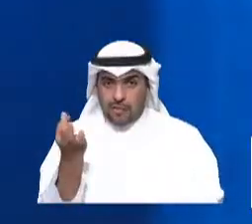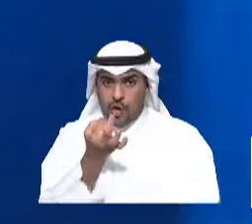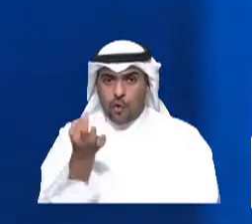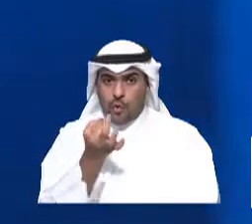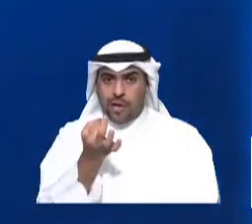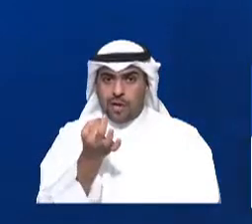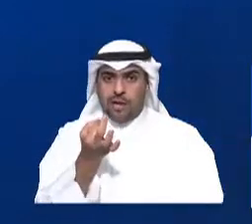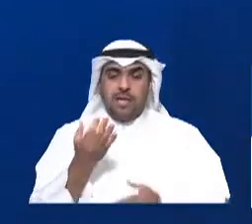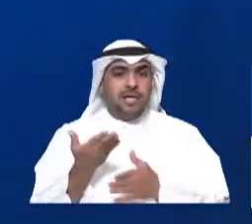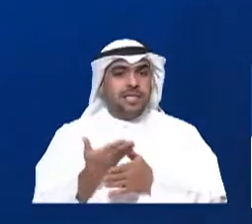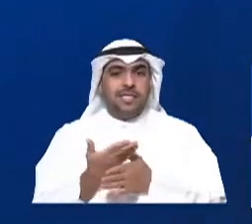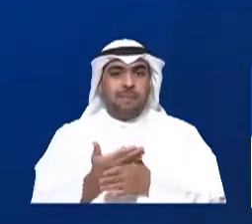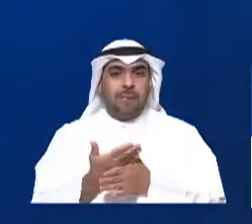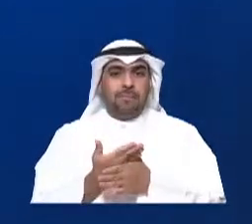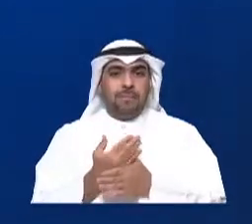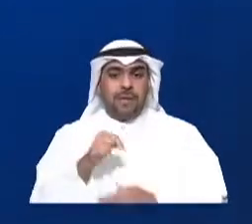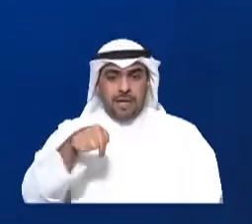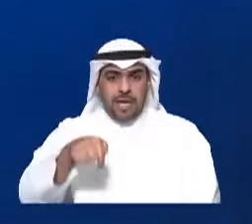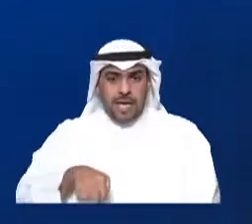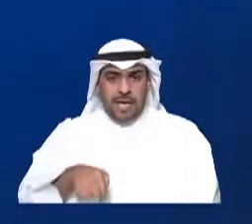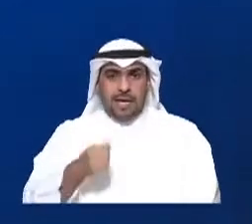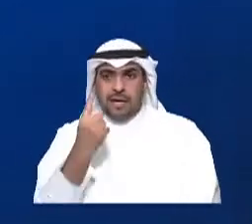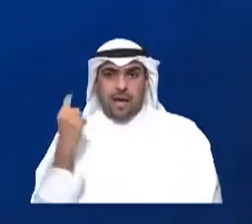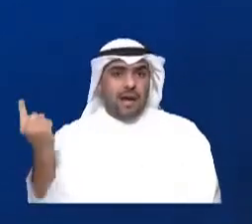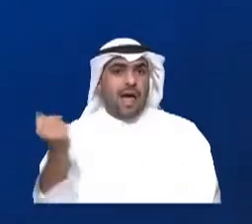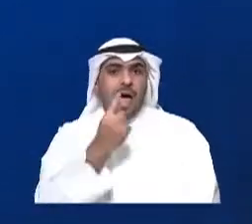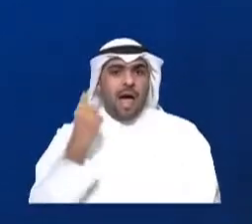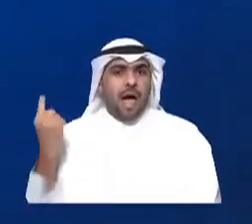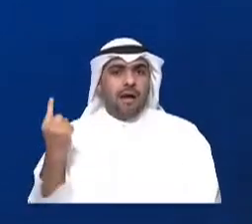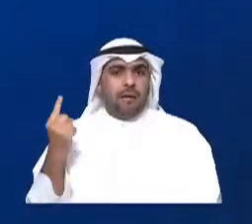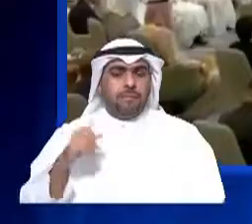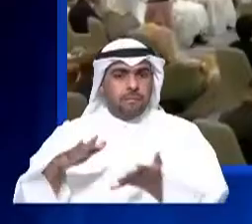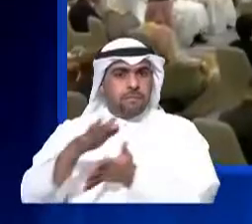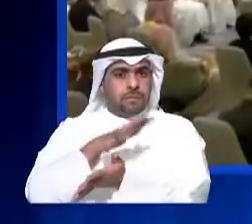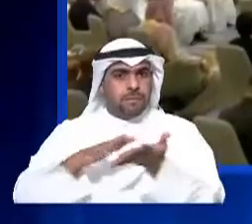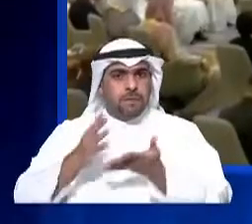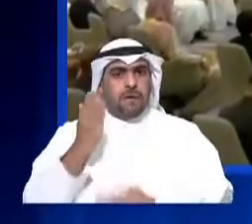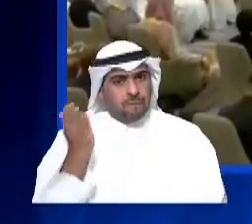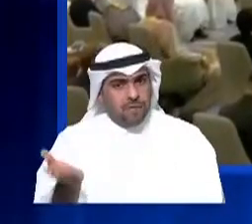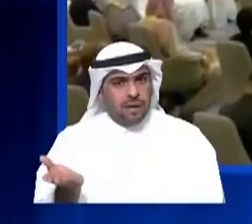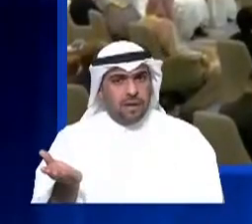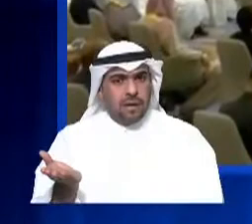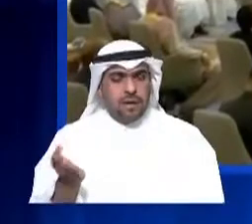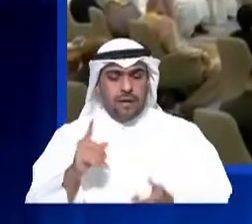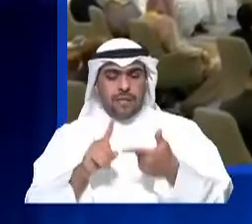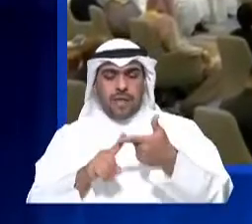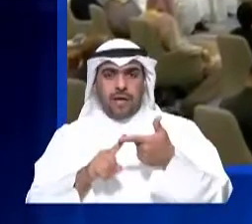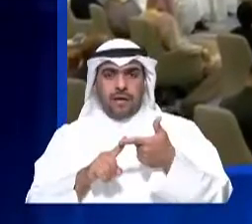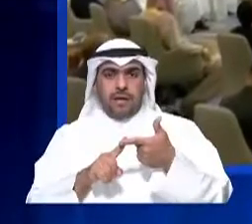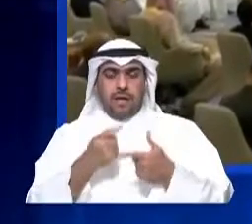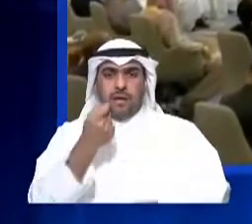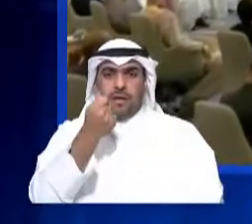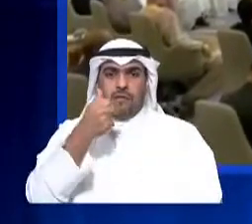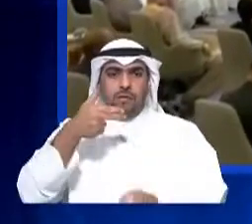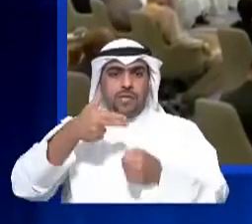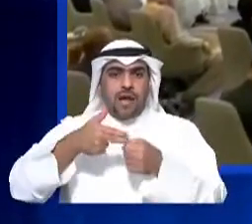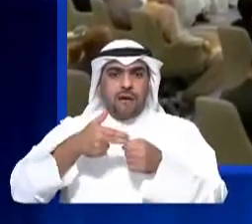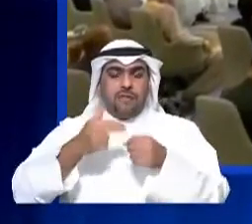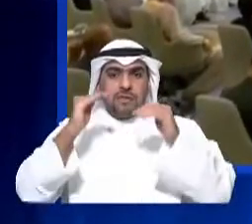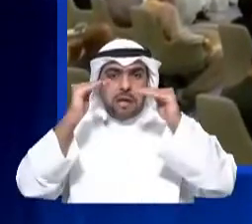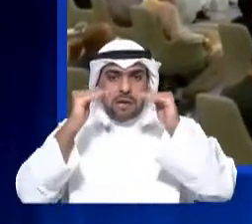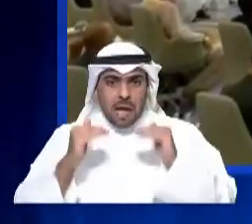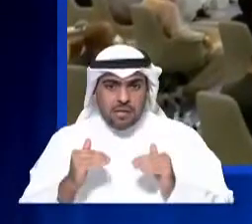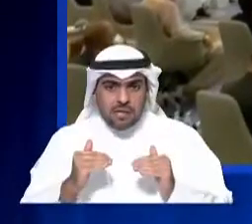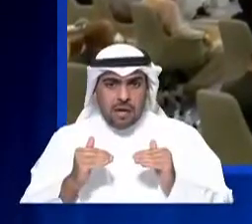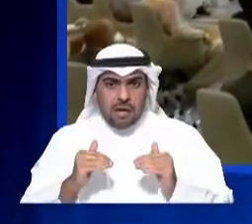نشوف، ووجود أزمة في النفط إمدادات النفط. وبالتالي هذه القمة كانت يعني ضرورية أن تحضر، ضرورية